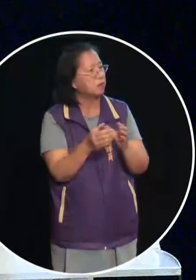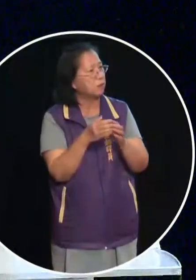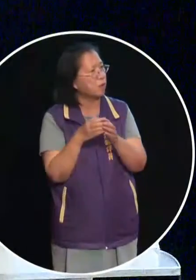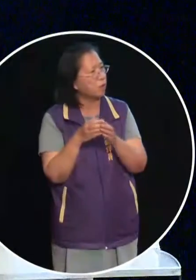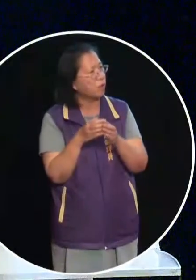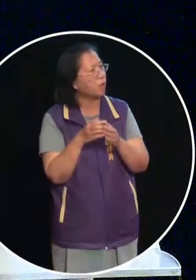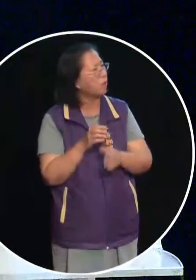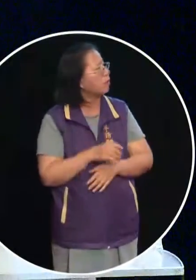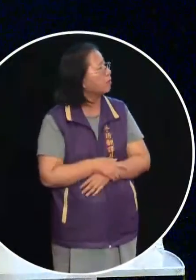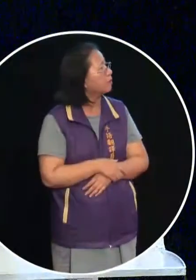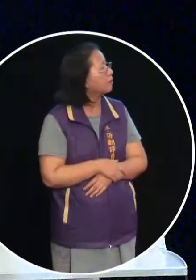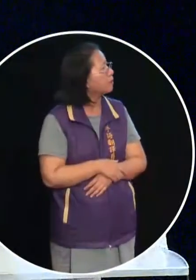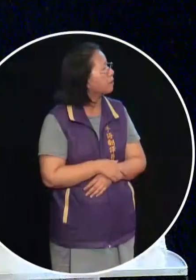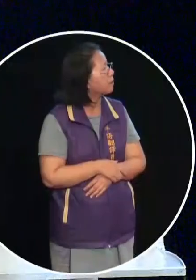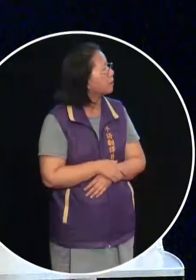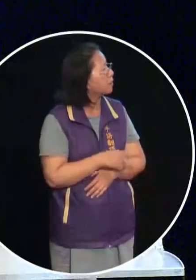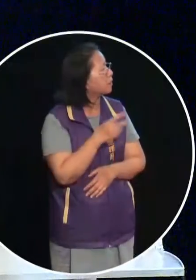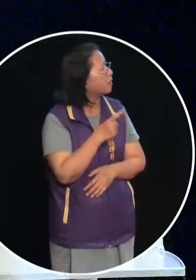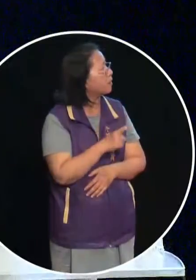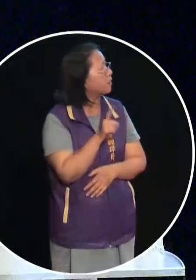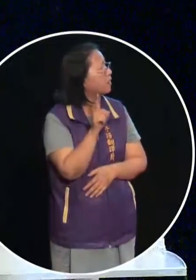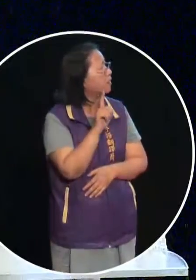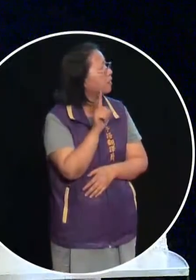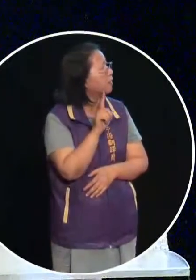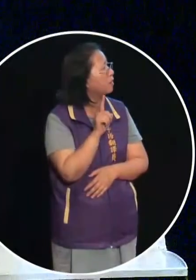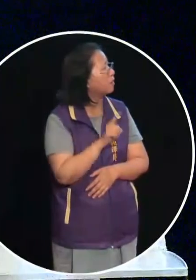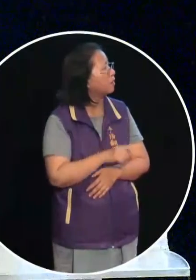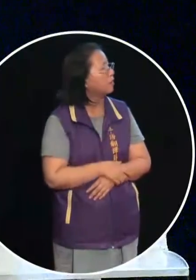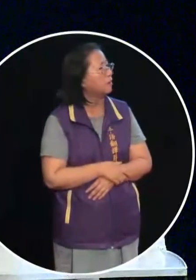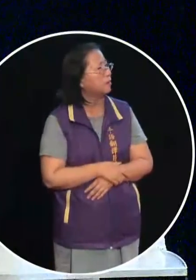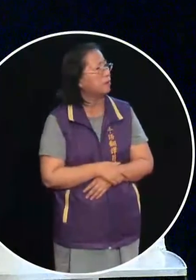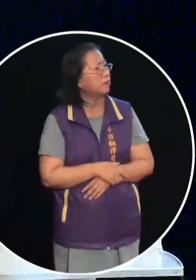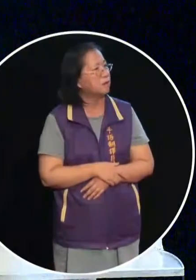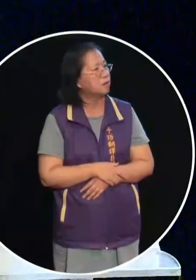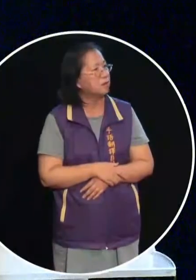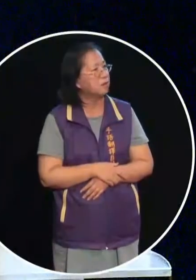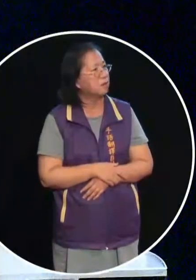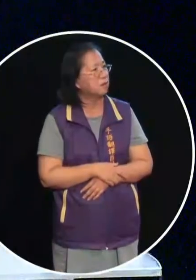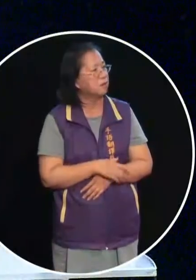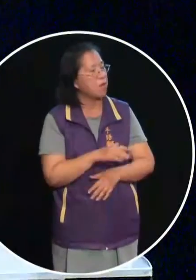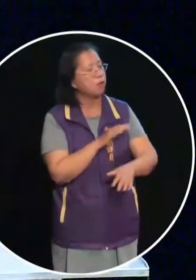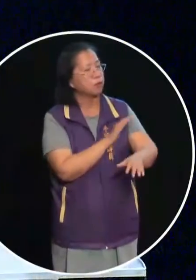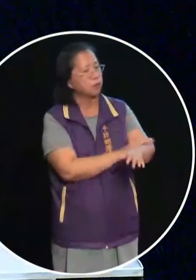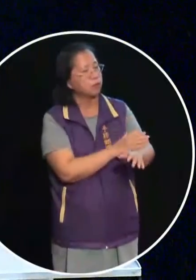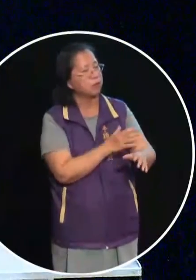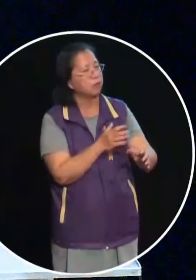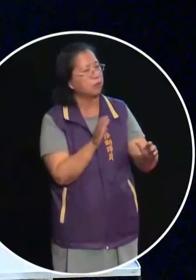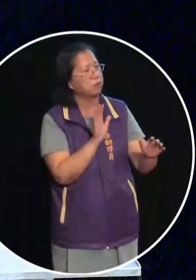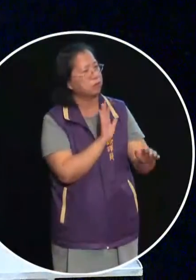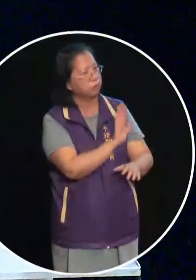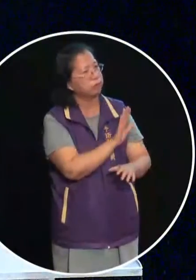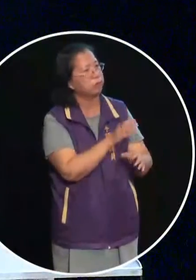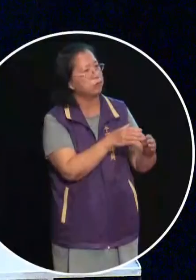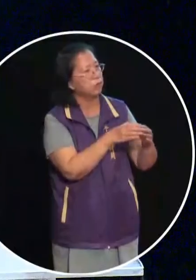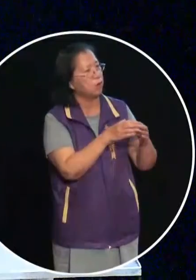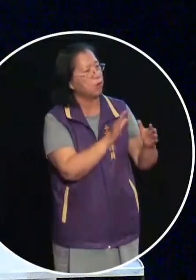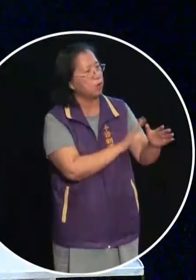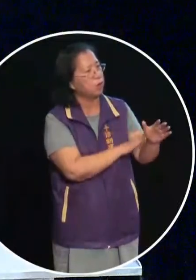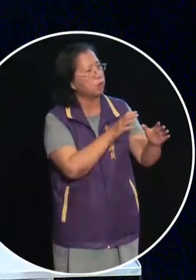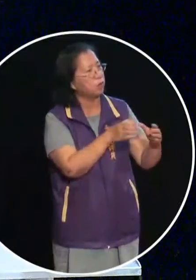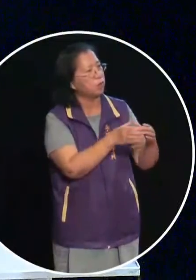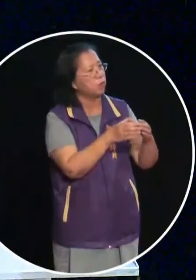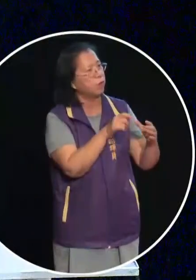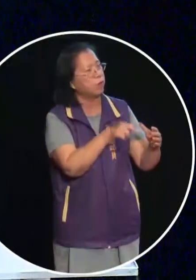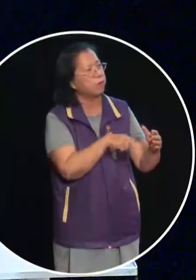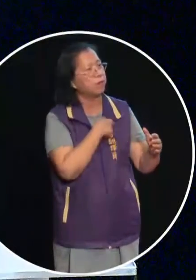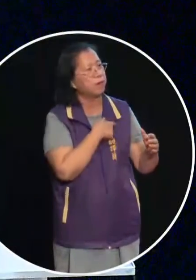新闻，是我以前在的呢，还有一些媒体新闻啦，那比较左派。不过第一个事情是，日本的媒体